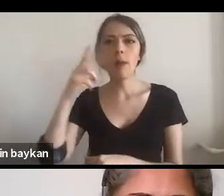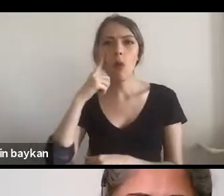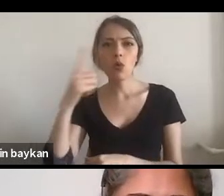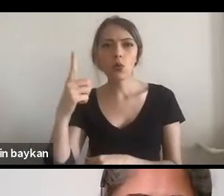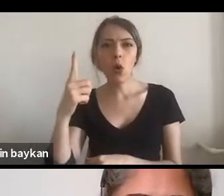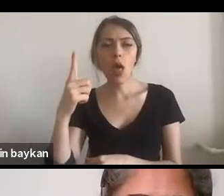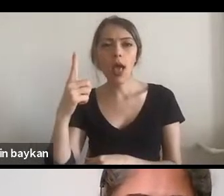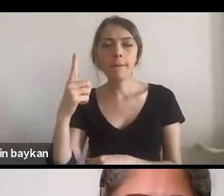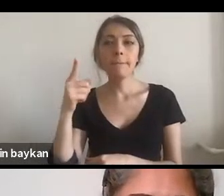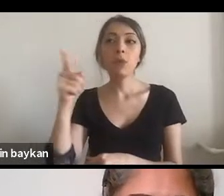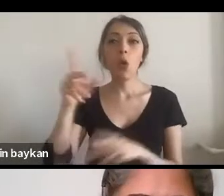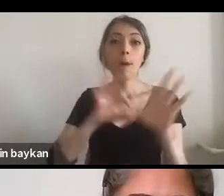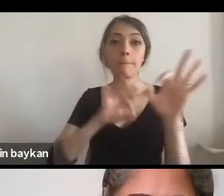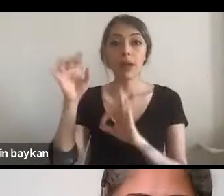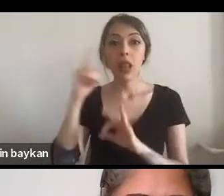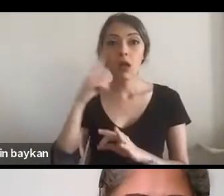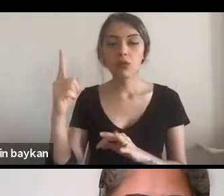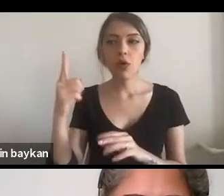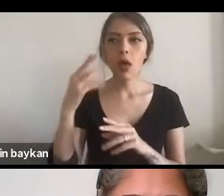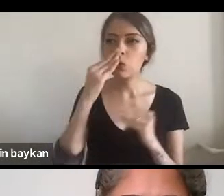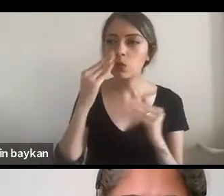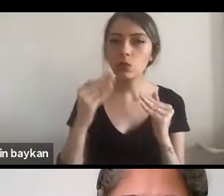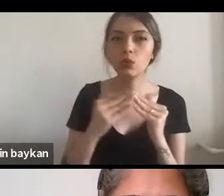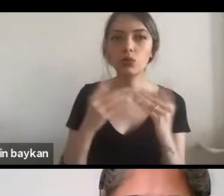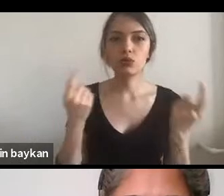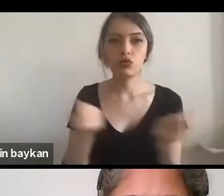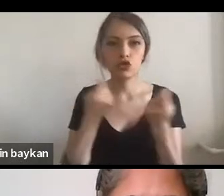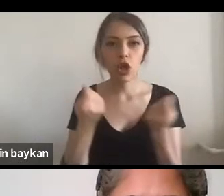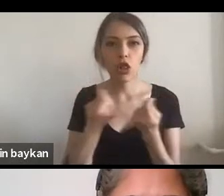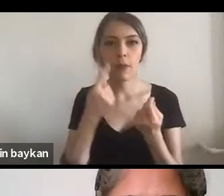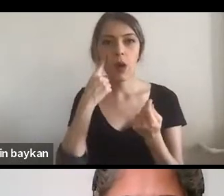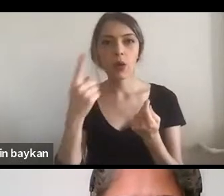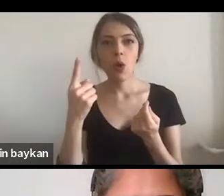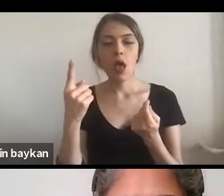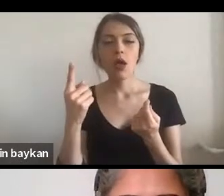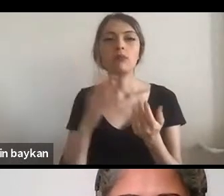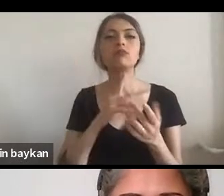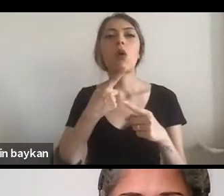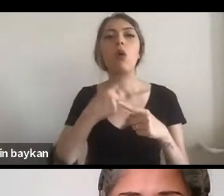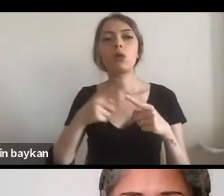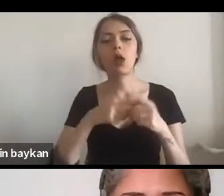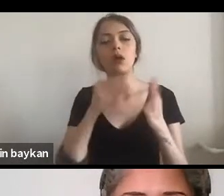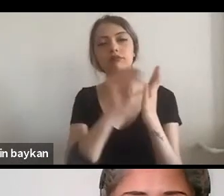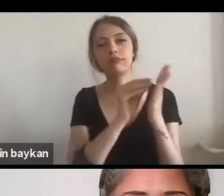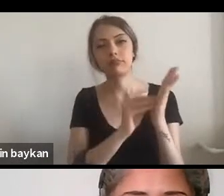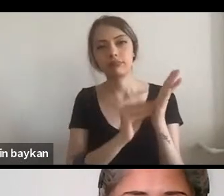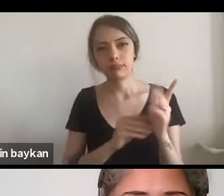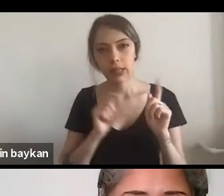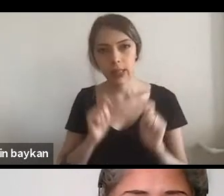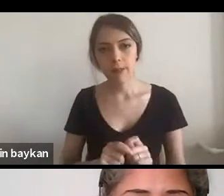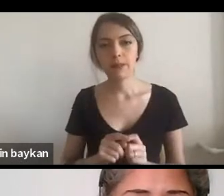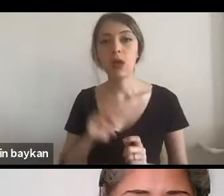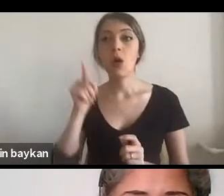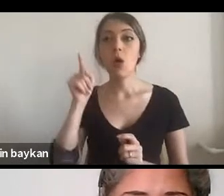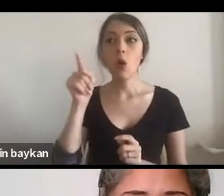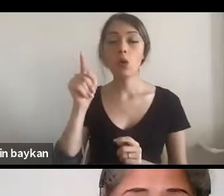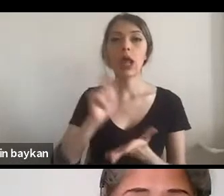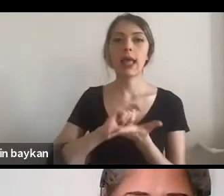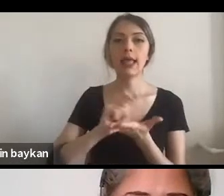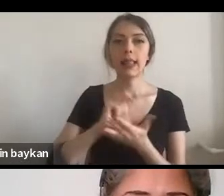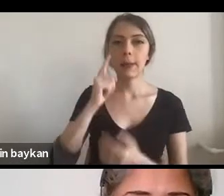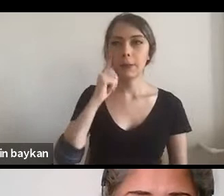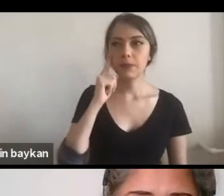aksiyon planı ile en son yayınlamış olduğu rapor belirledi. Oralarda yazılanlar bakımından